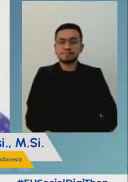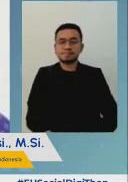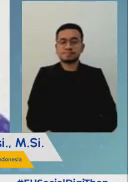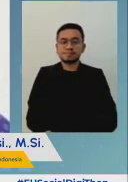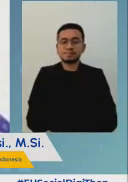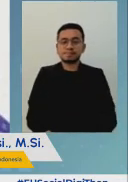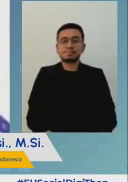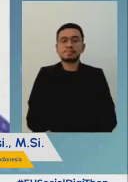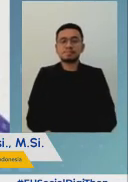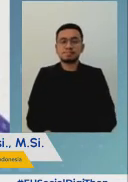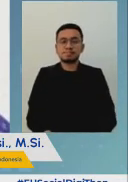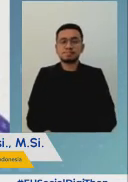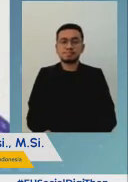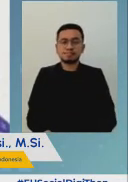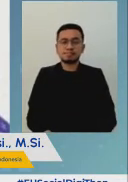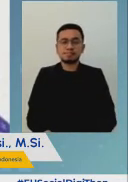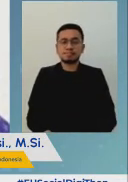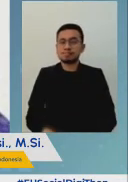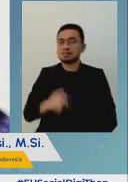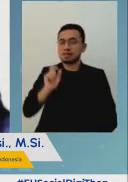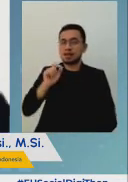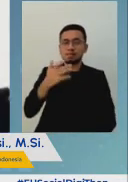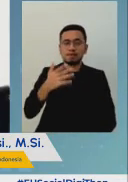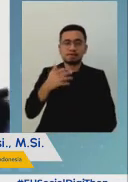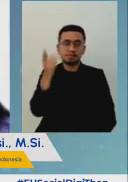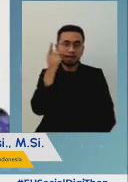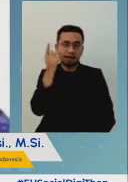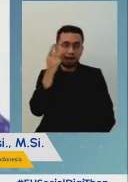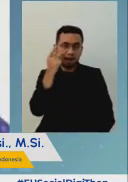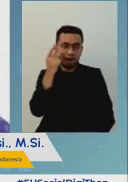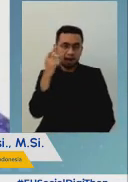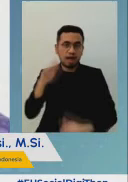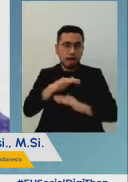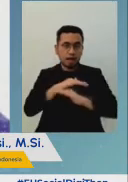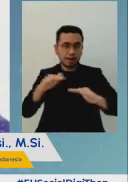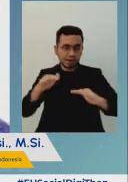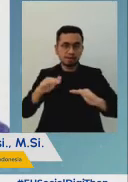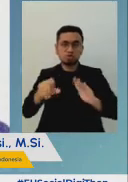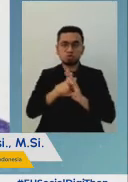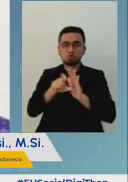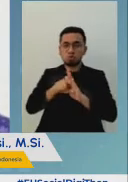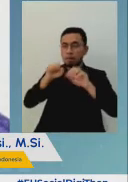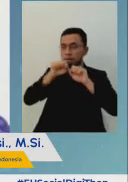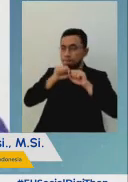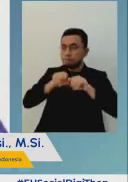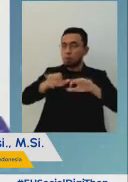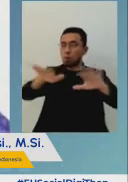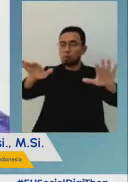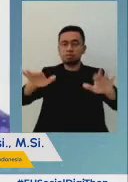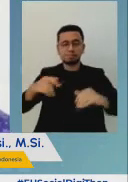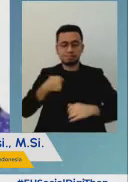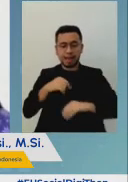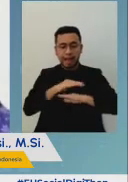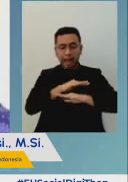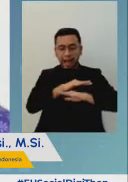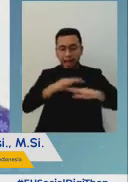menjaga keamanan identitas ketika kita perlu men-share, gitu misalnya seperti itu ya. Jadi ketika